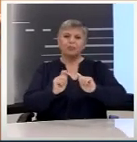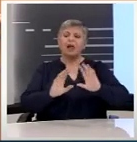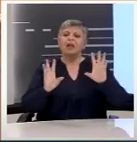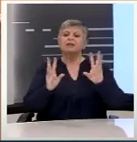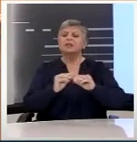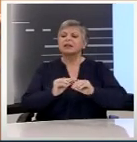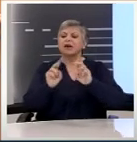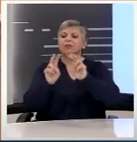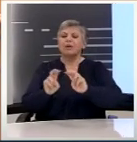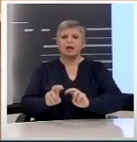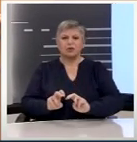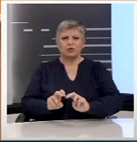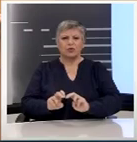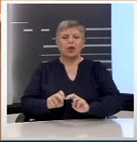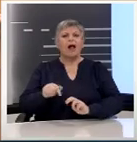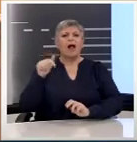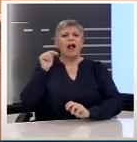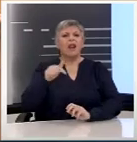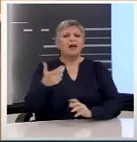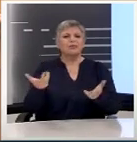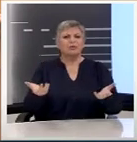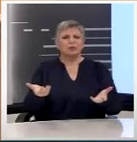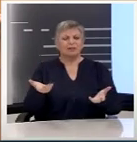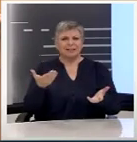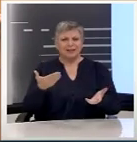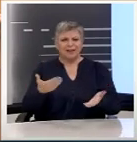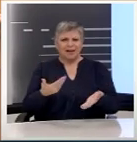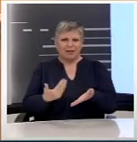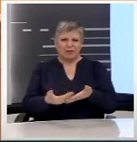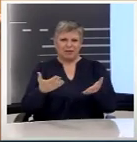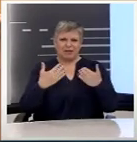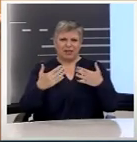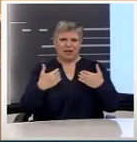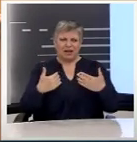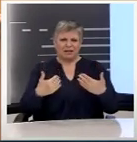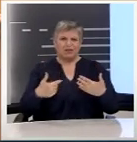κενό και βρίσκονται μάλιστα στο κενό με τη βούλα της δικαιοσύνης.